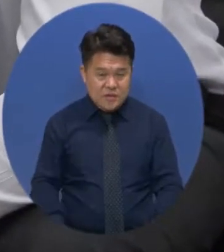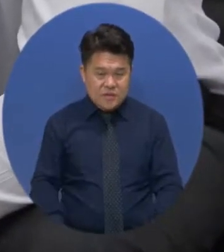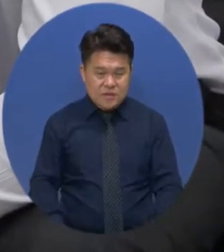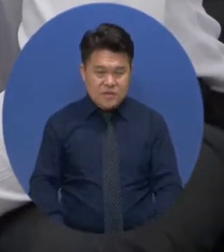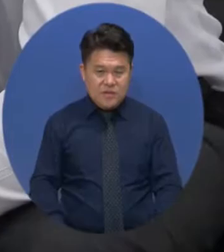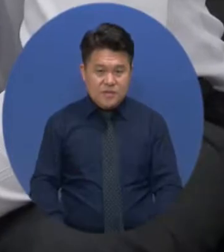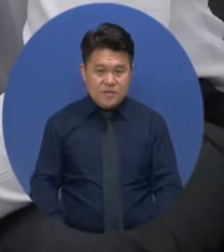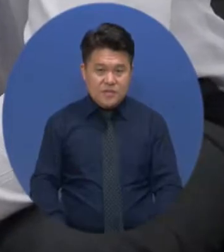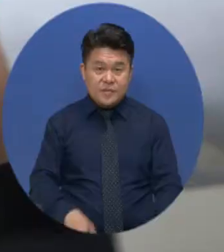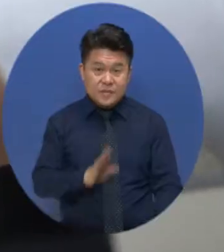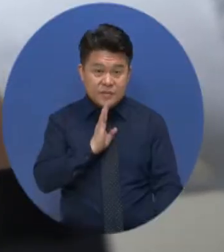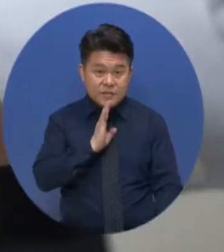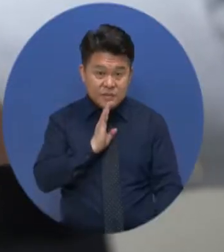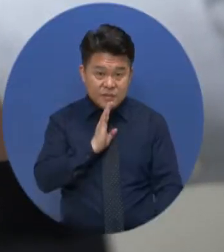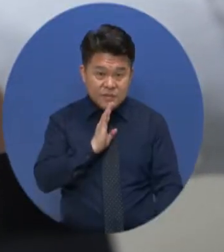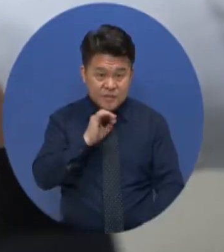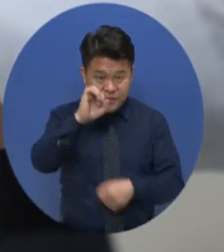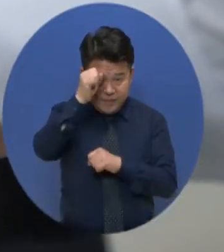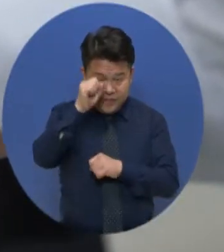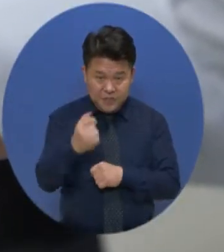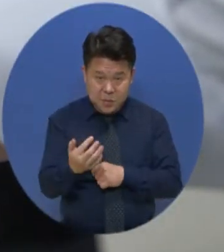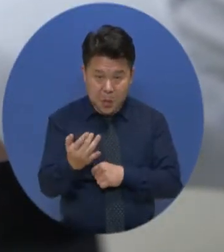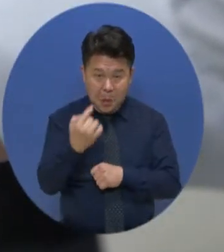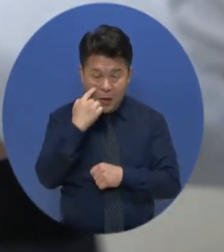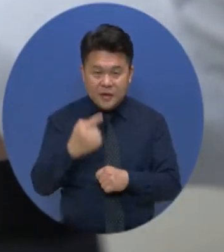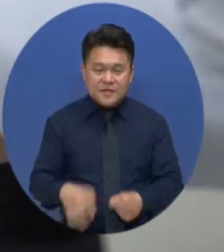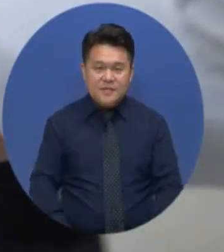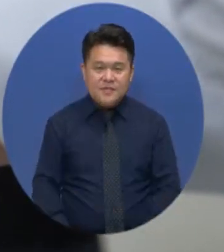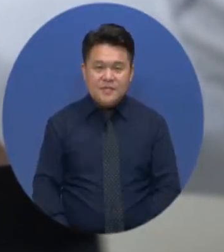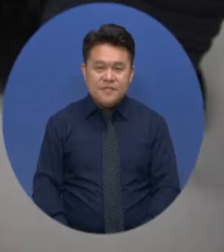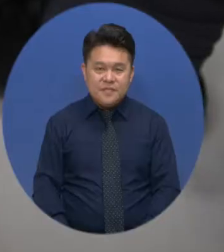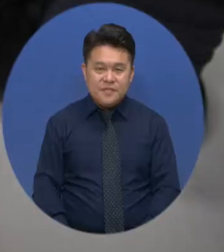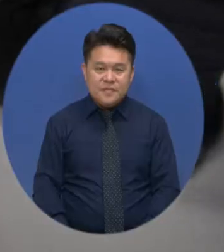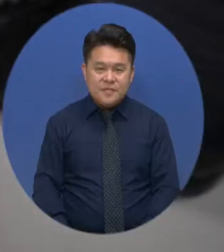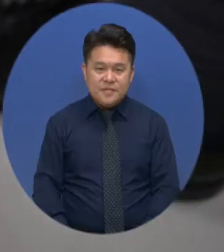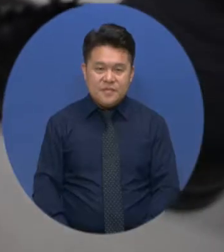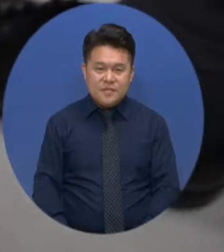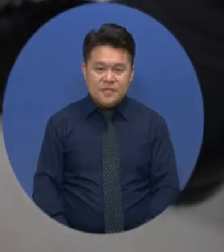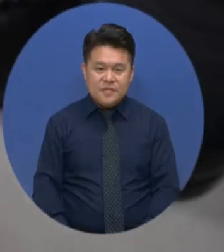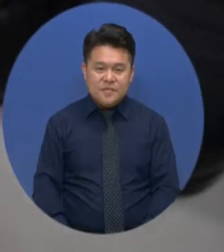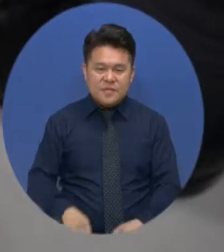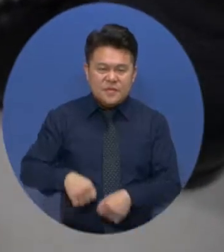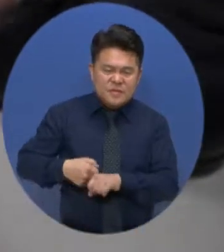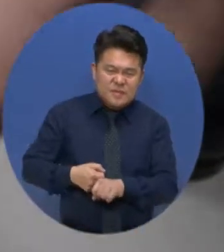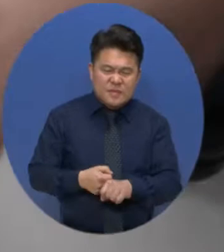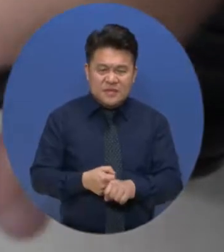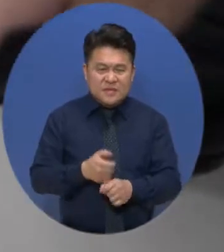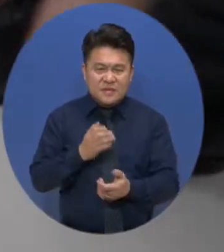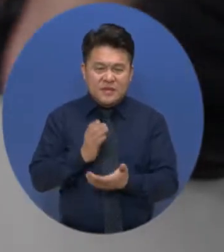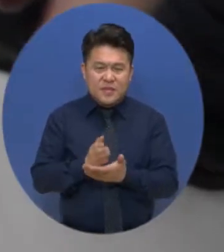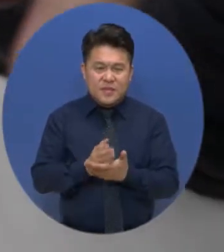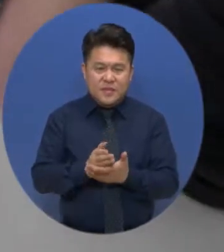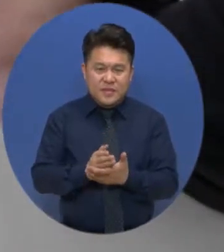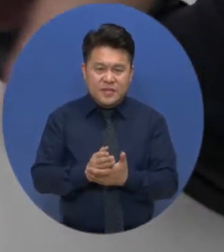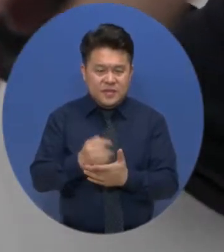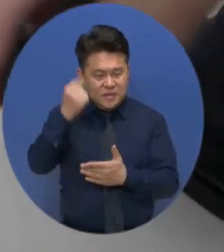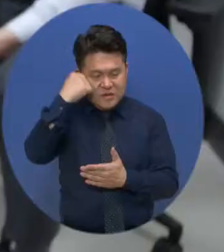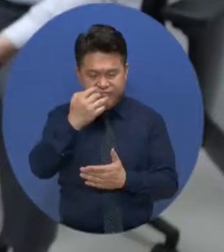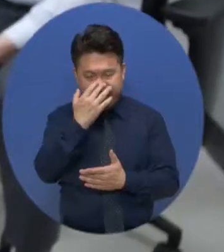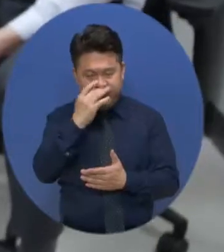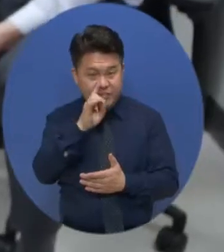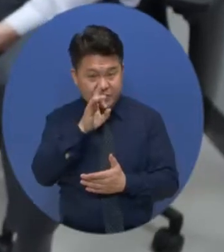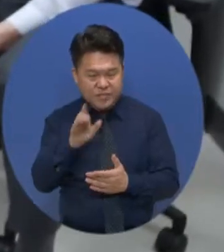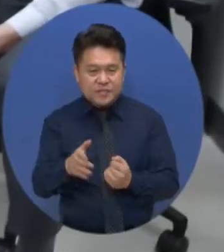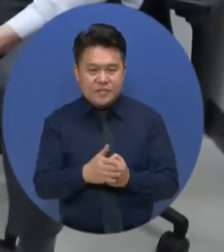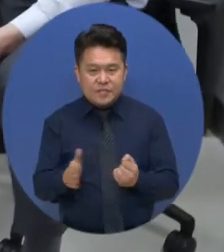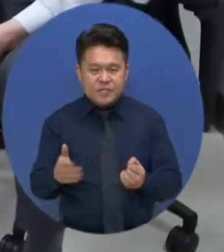하면 큰일 나거든. 발가락 꼬물꼬물. 그래서 괜히 무리하게 잡히다 신경 둘려서 이게 감각이 떨어지면 안 되니까.